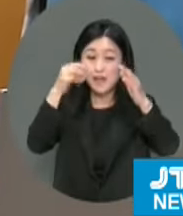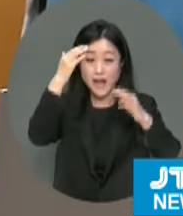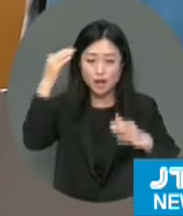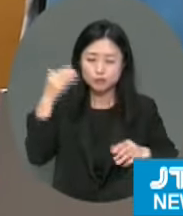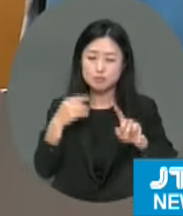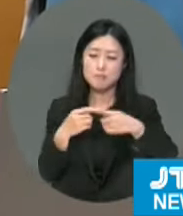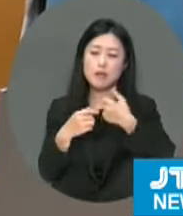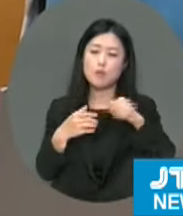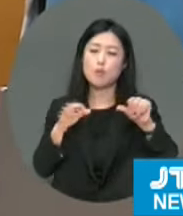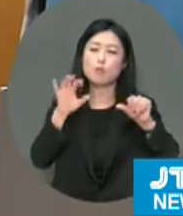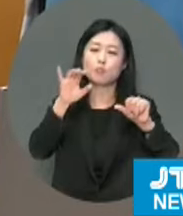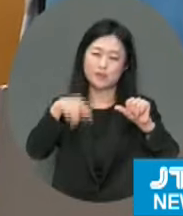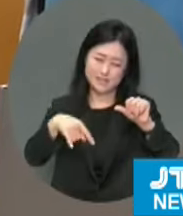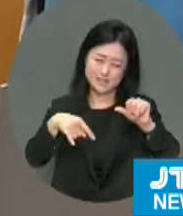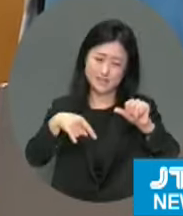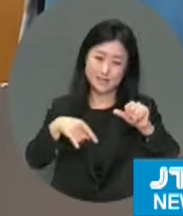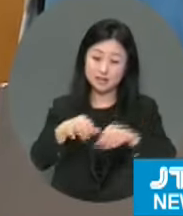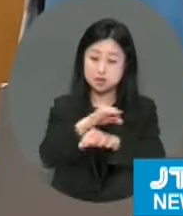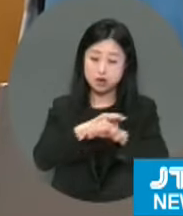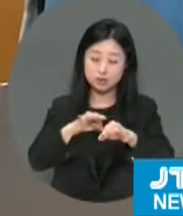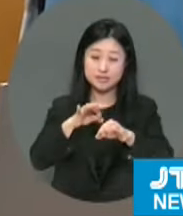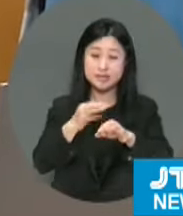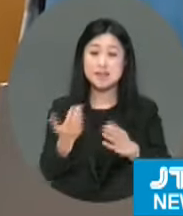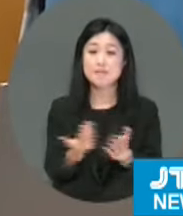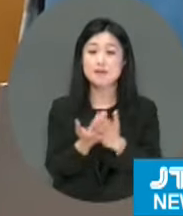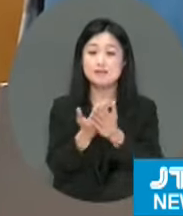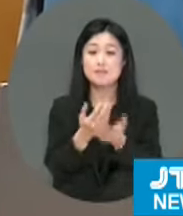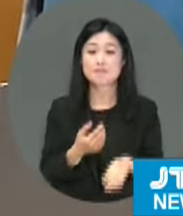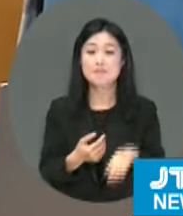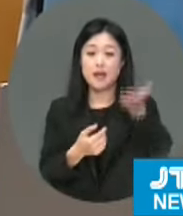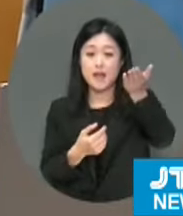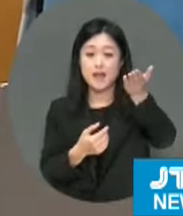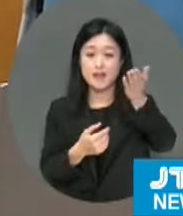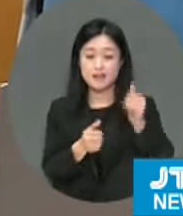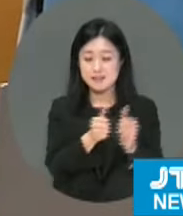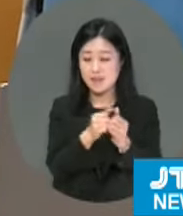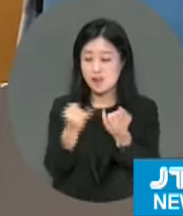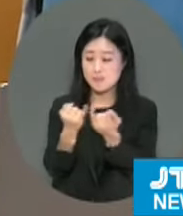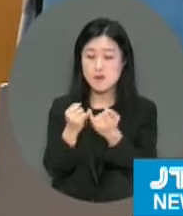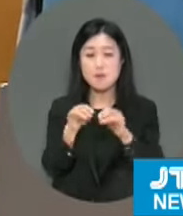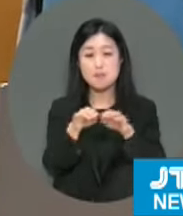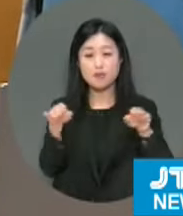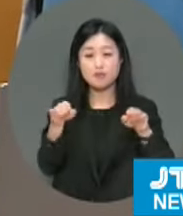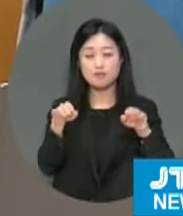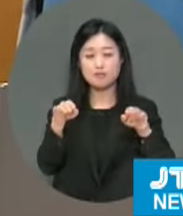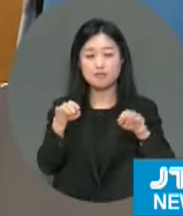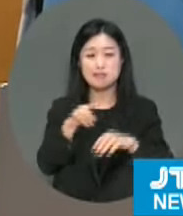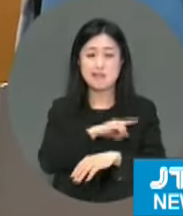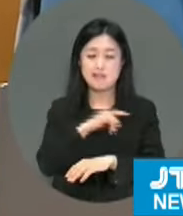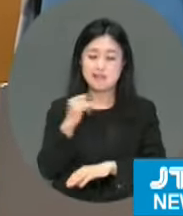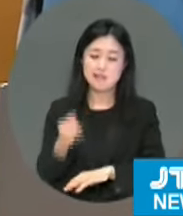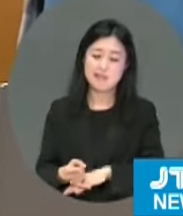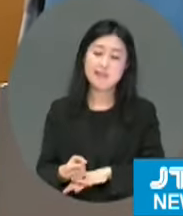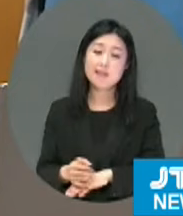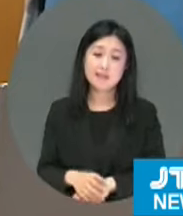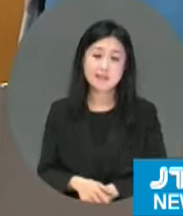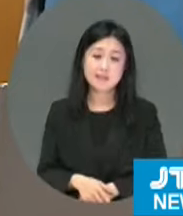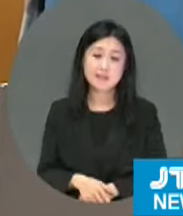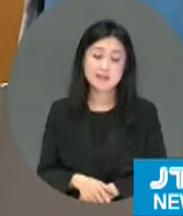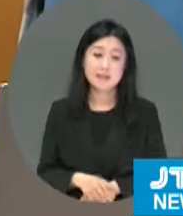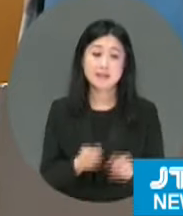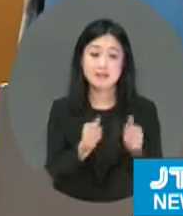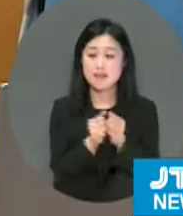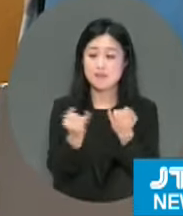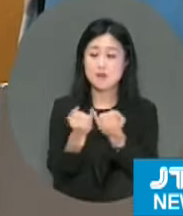그친다. 경제는 대한민국이 선진국인데 양성평등은 후진국입니다. 그래서 그